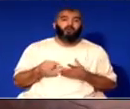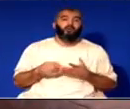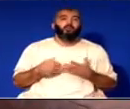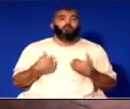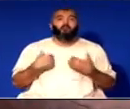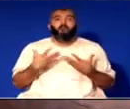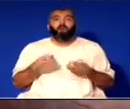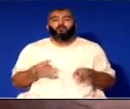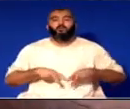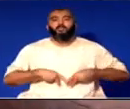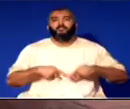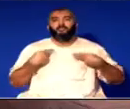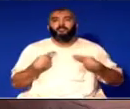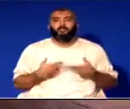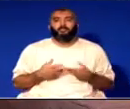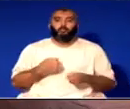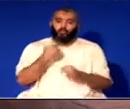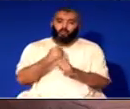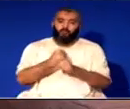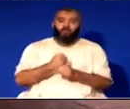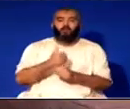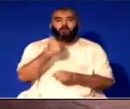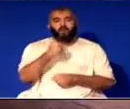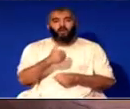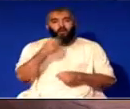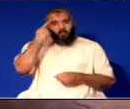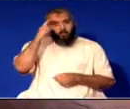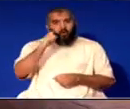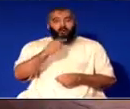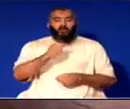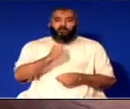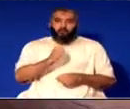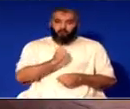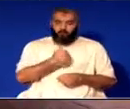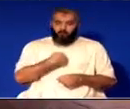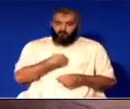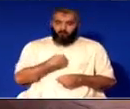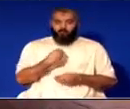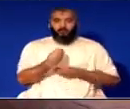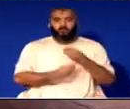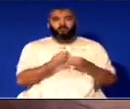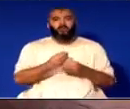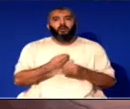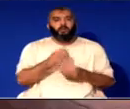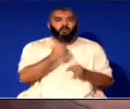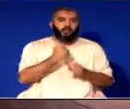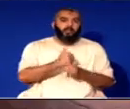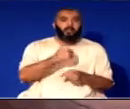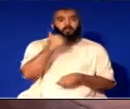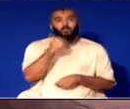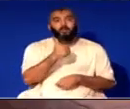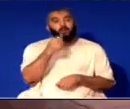في حياتي هو الشيء الذي يكون عملا صالحا، إما أن أعمل بعمل صالح أو أدل الناس على عمل صالح وأنا عارف